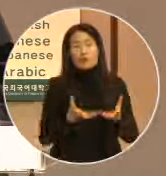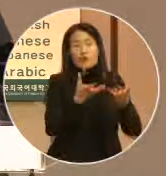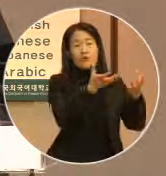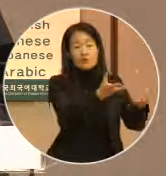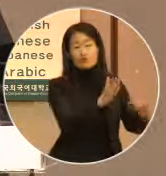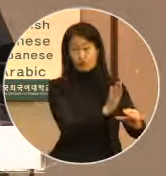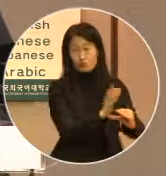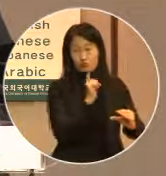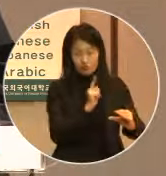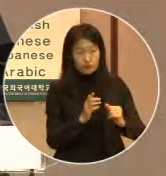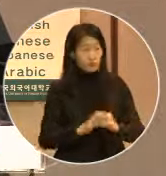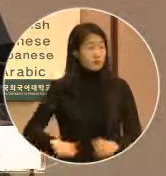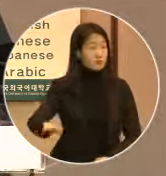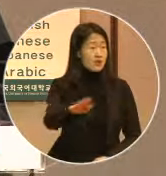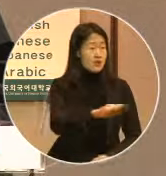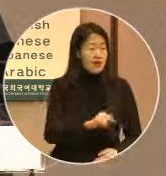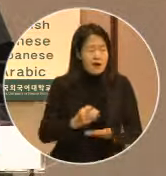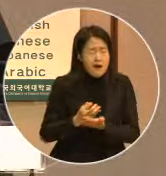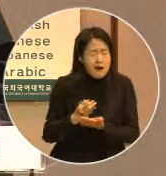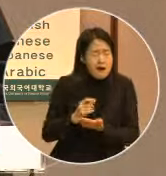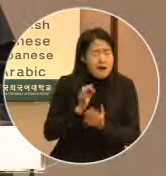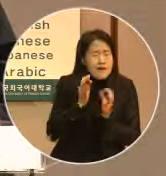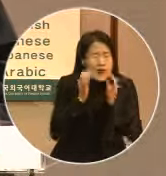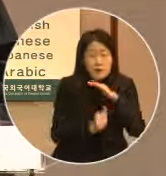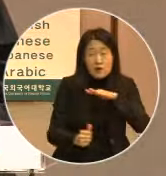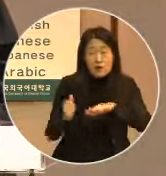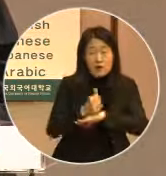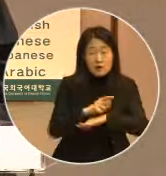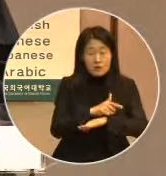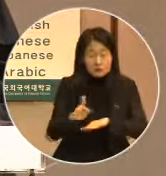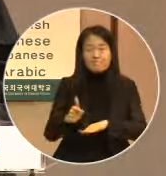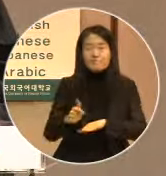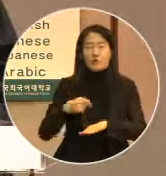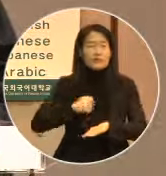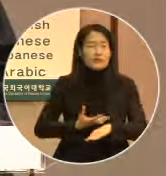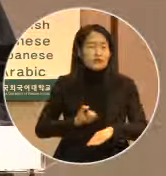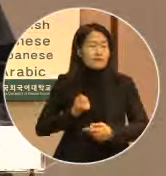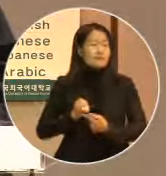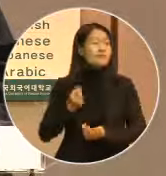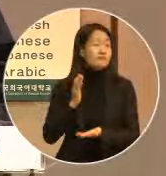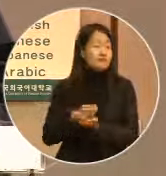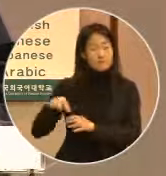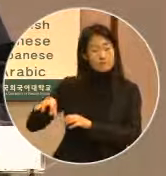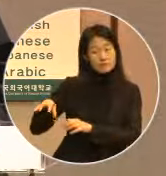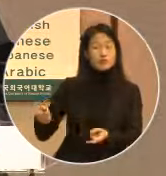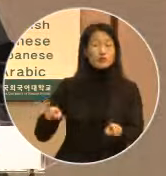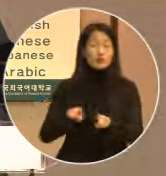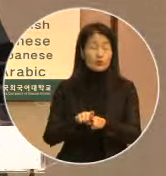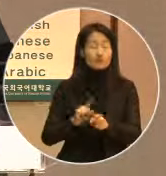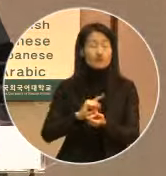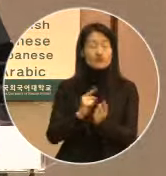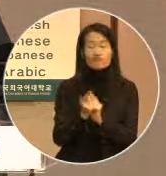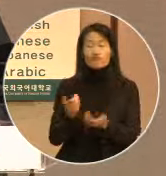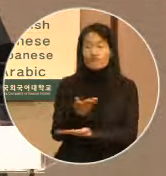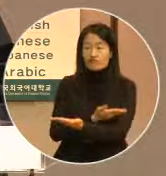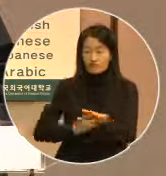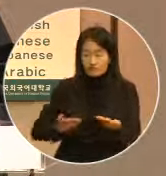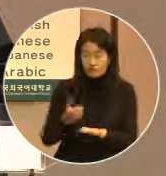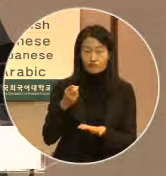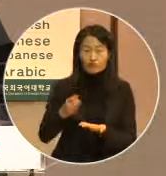여러분들도 지금까지 힘써 가꾼 성공의 과실을 이웃들과 함께 나눌 줄 아는 사람이 되며 우리